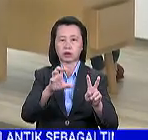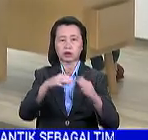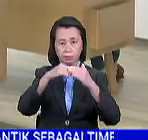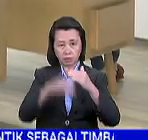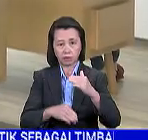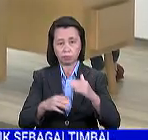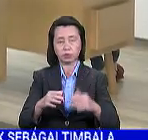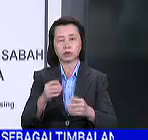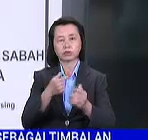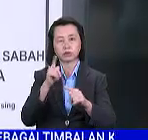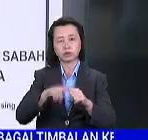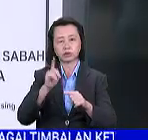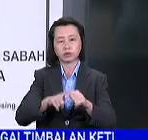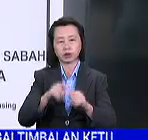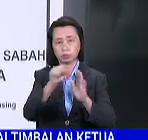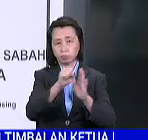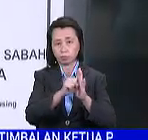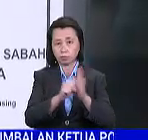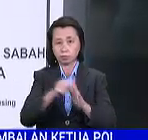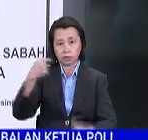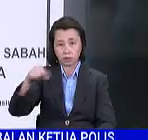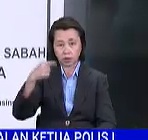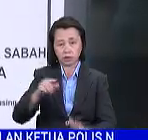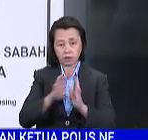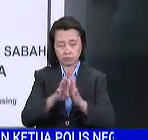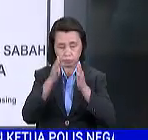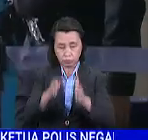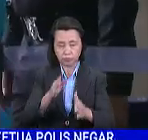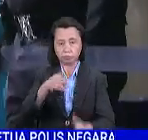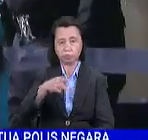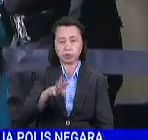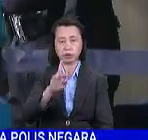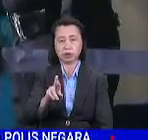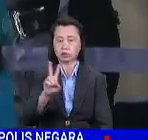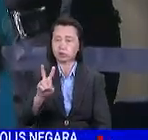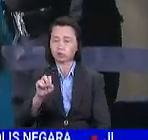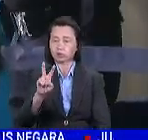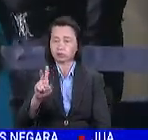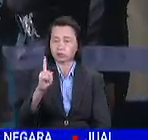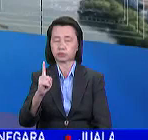ringgit ke bawah berdasarkan kriteria kelayakan bantuan prihatin rakyat BPR